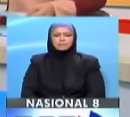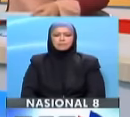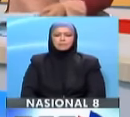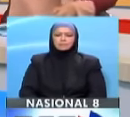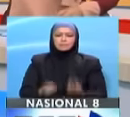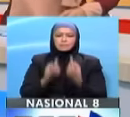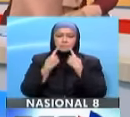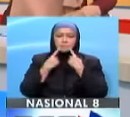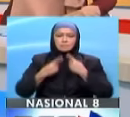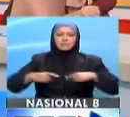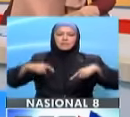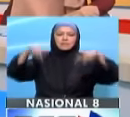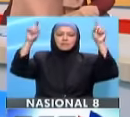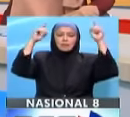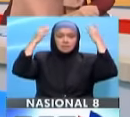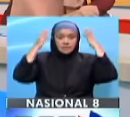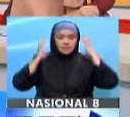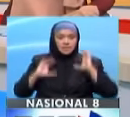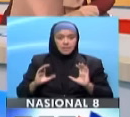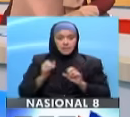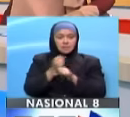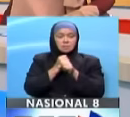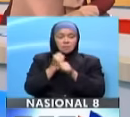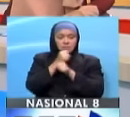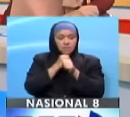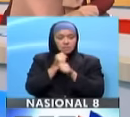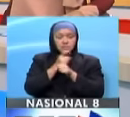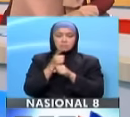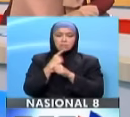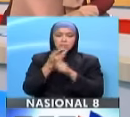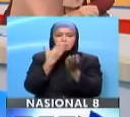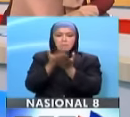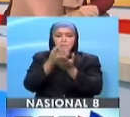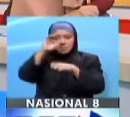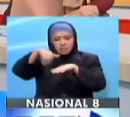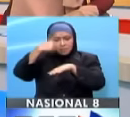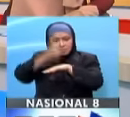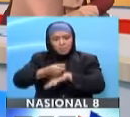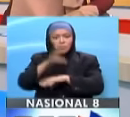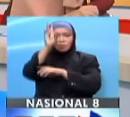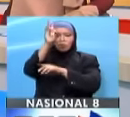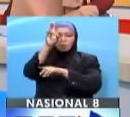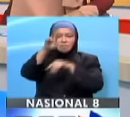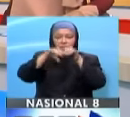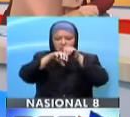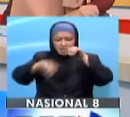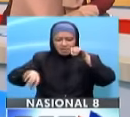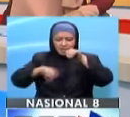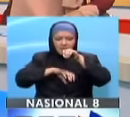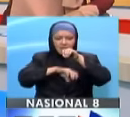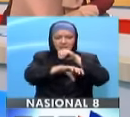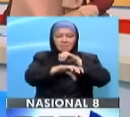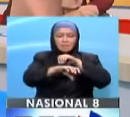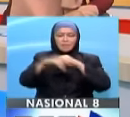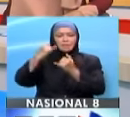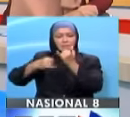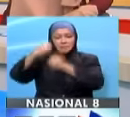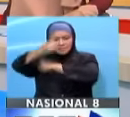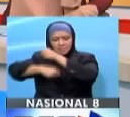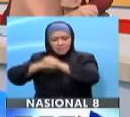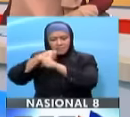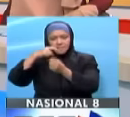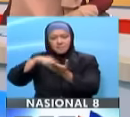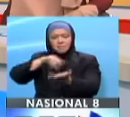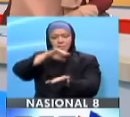Berjaya Starbucks Coffee Company Sendirian Berhad bercadang untuk membuka 7 lagi cawangan baru Starbucks menjelang akhir tahun ini. Antara lokasi yang telah